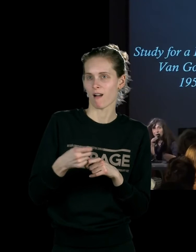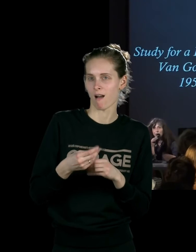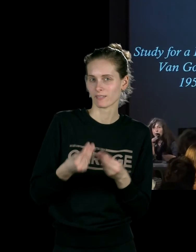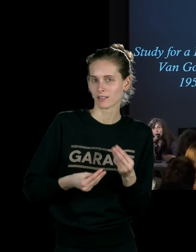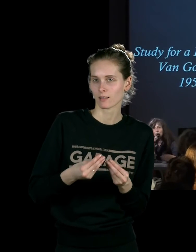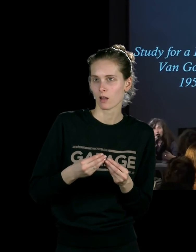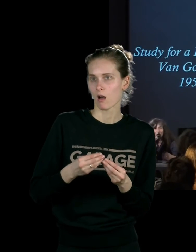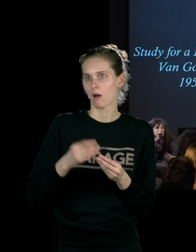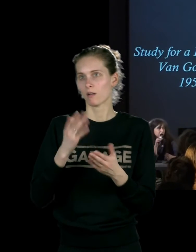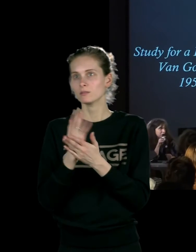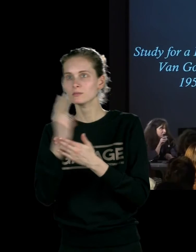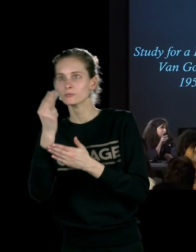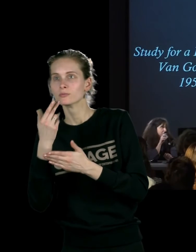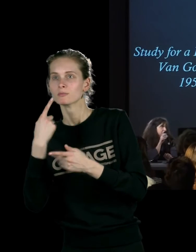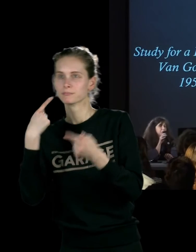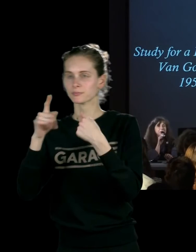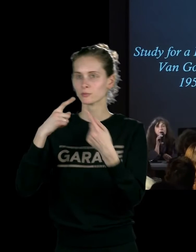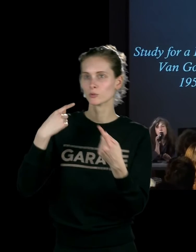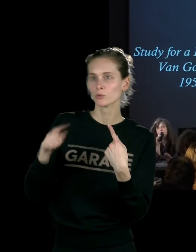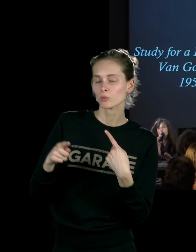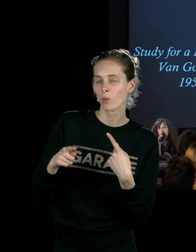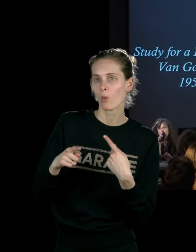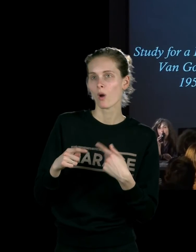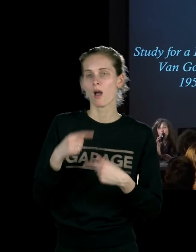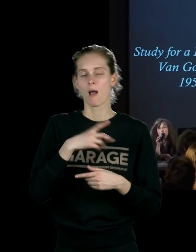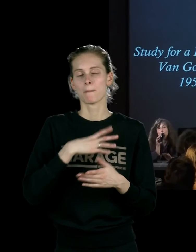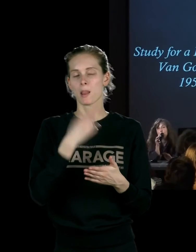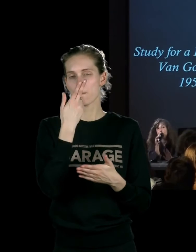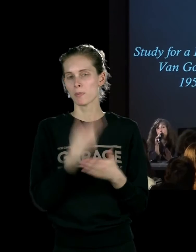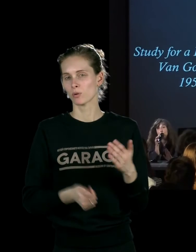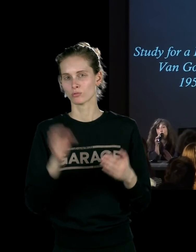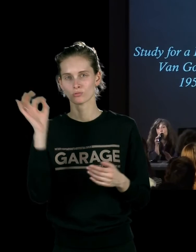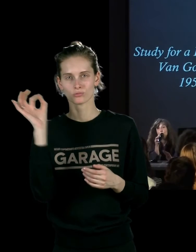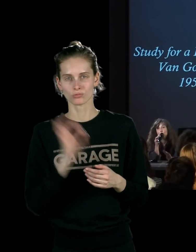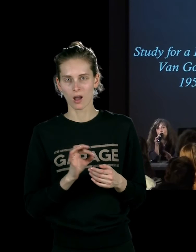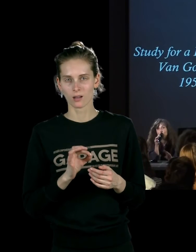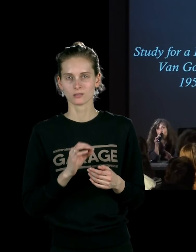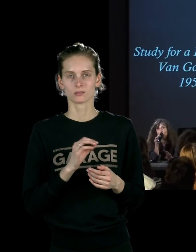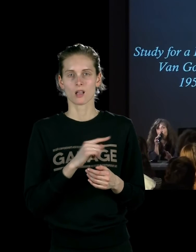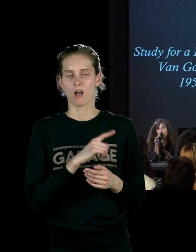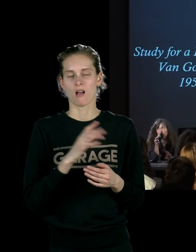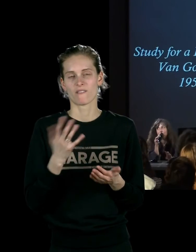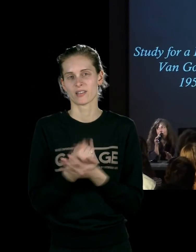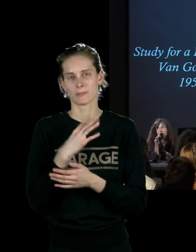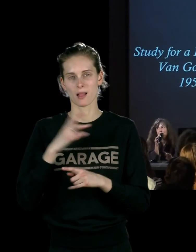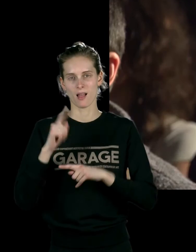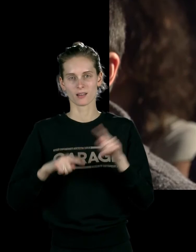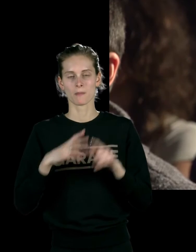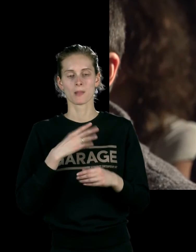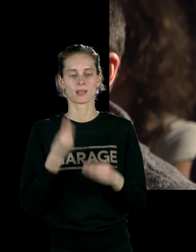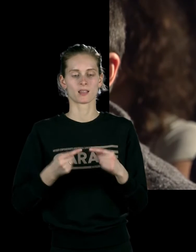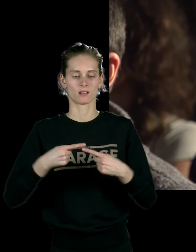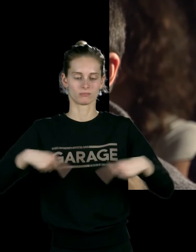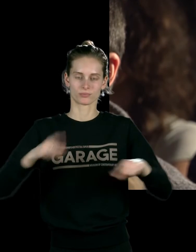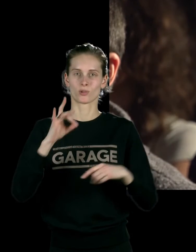проигрывать. Не то, что не любил, он проигрывал гораздо чаще, чем выигрывал. Играл он в рулетку, которую он считал самой глупой игрой, потому что в ней